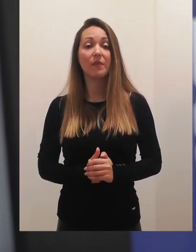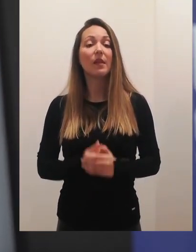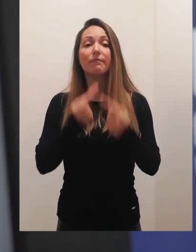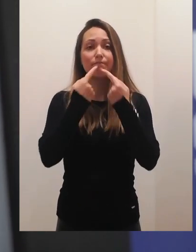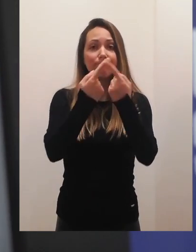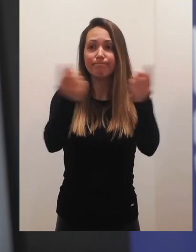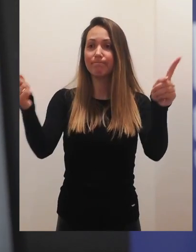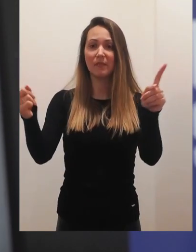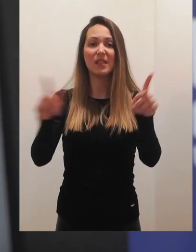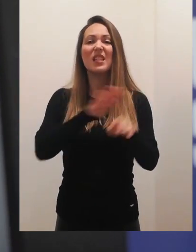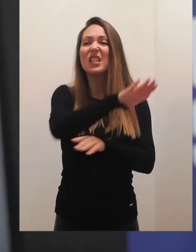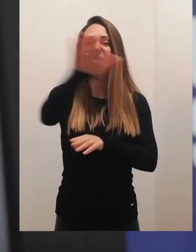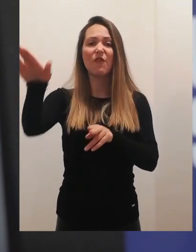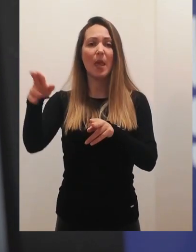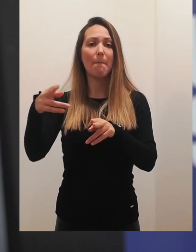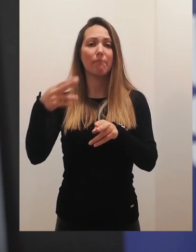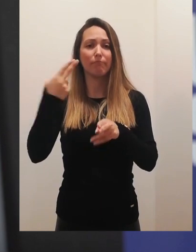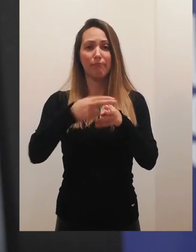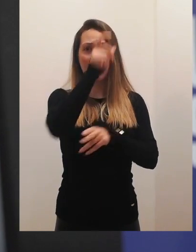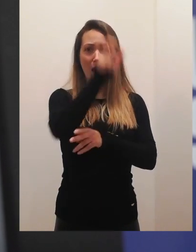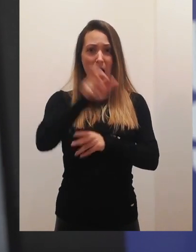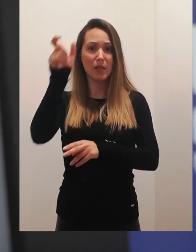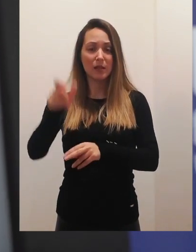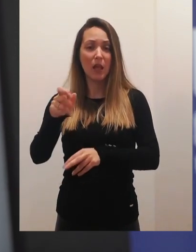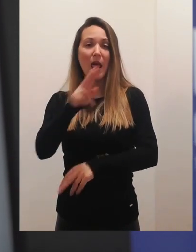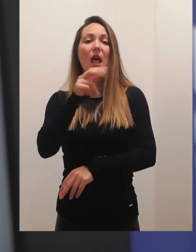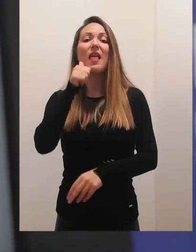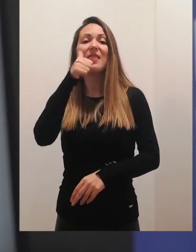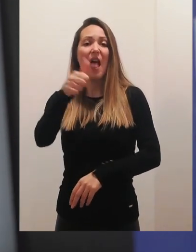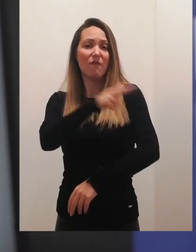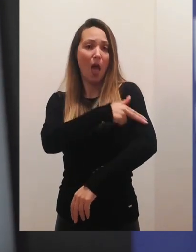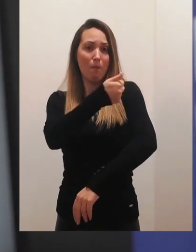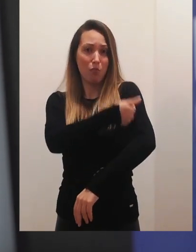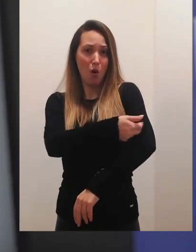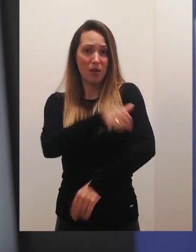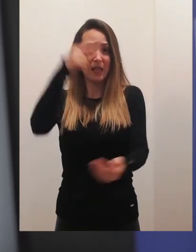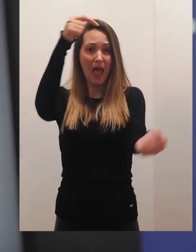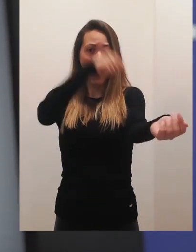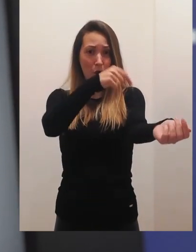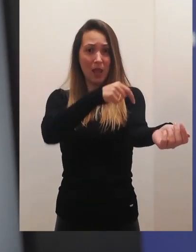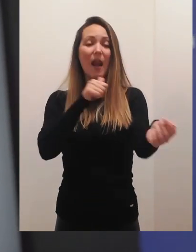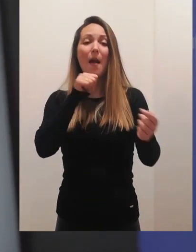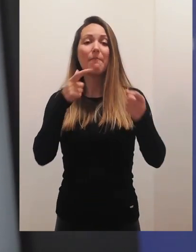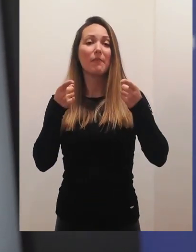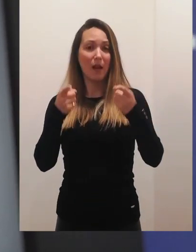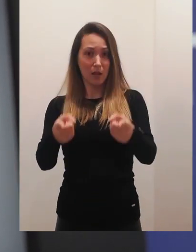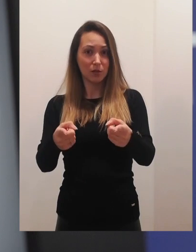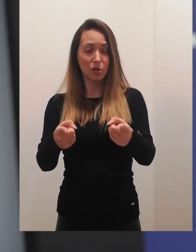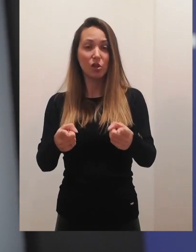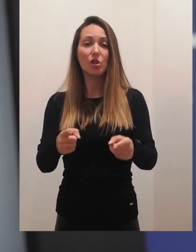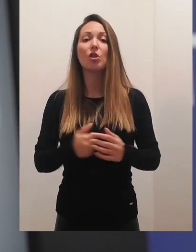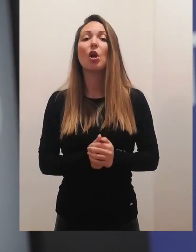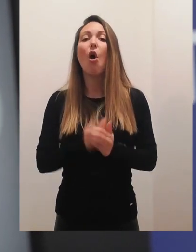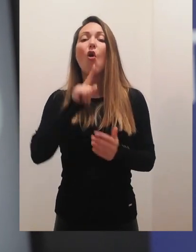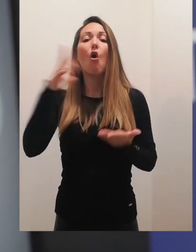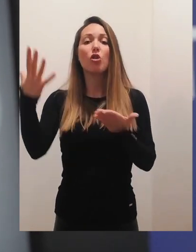što je glavna poruka za sve pacijente, to je da smo se u neboj bolnici za hemoterapiju, kao i na stacionaru medikalnoj okologije, to jeste za